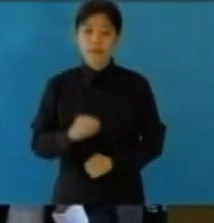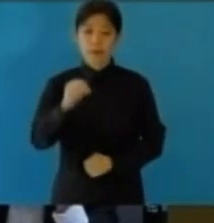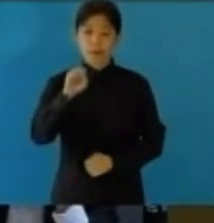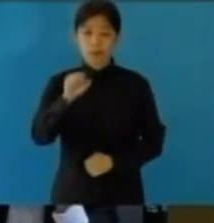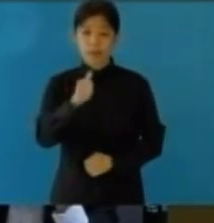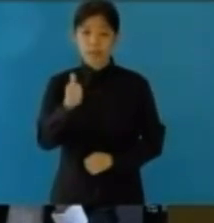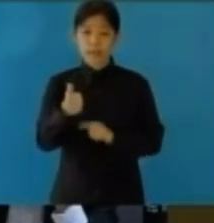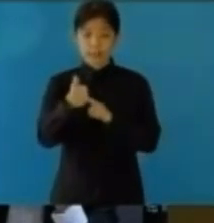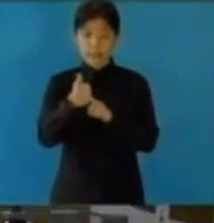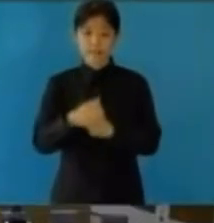君。